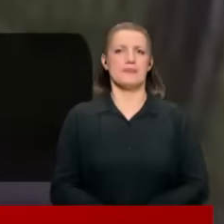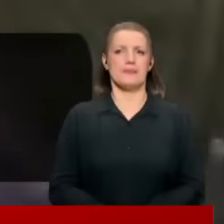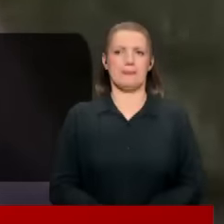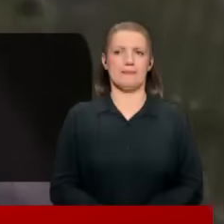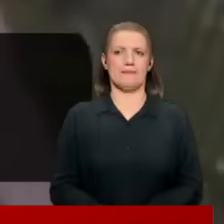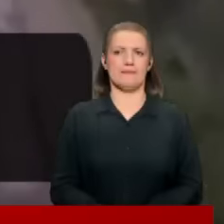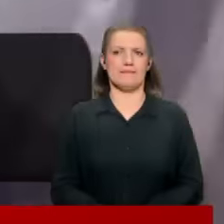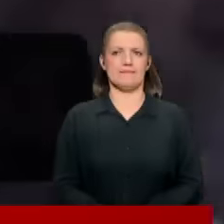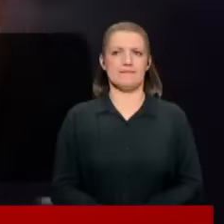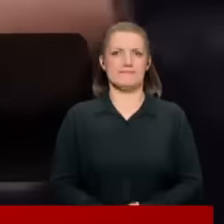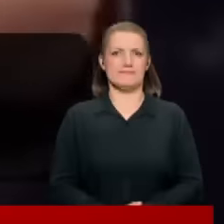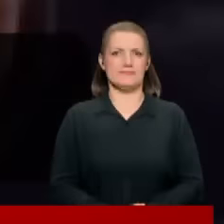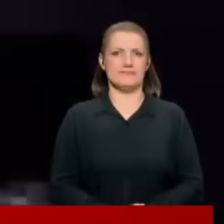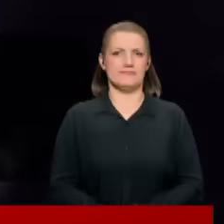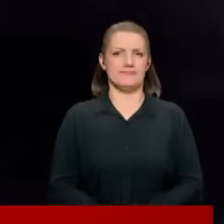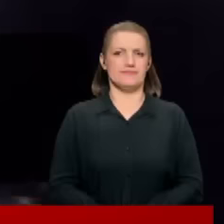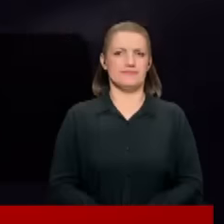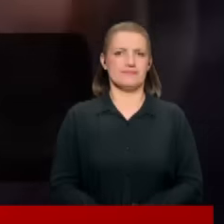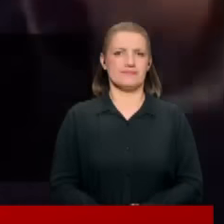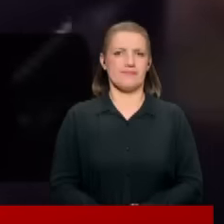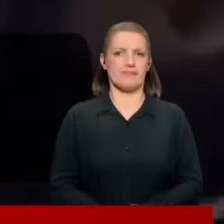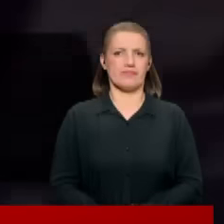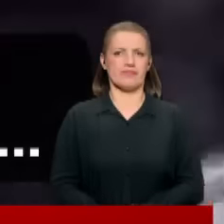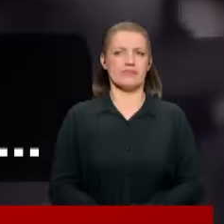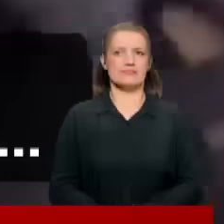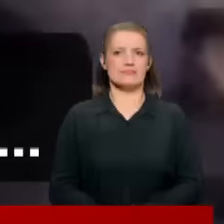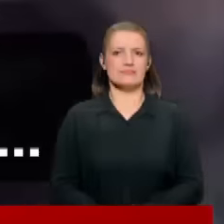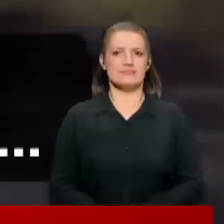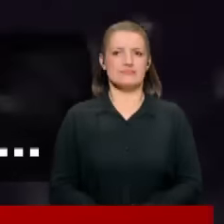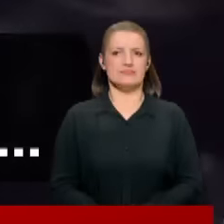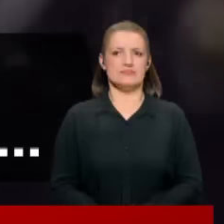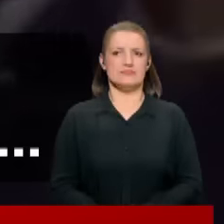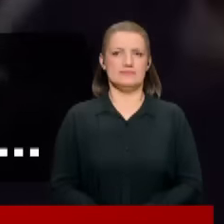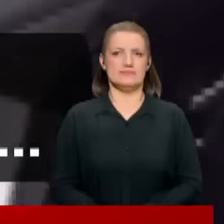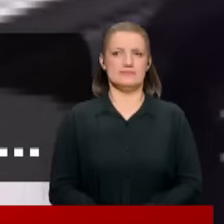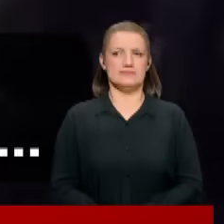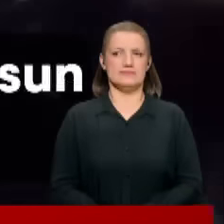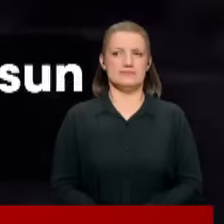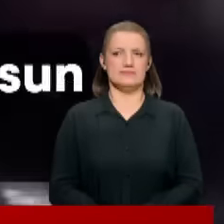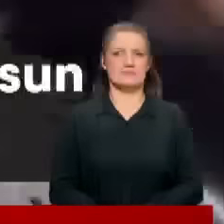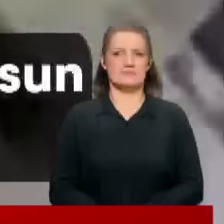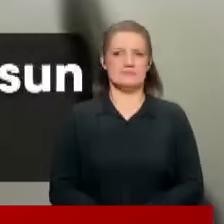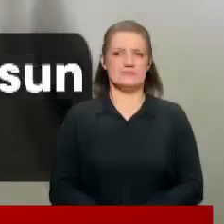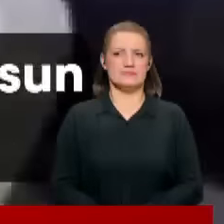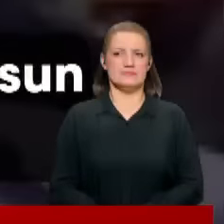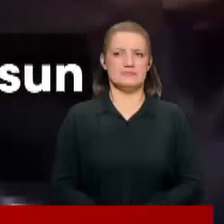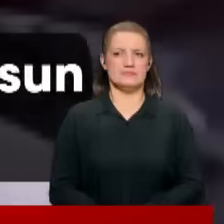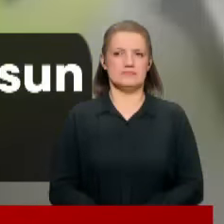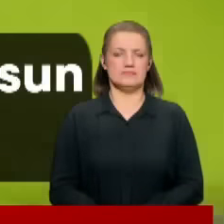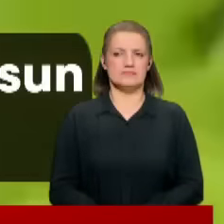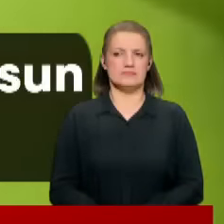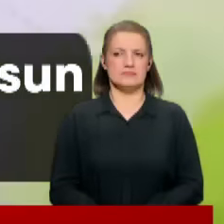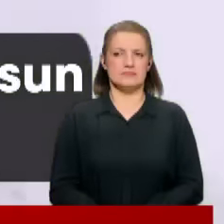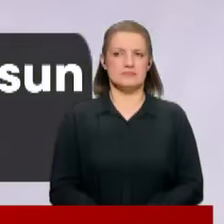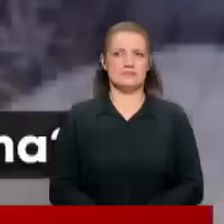memur bey? Bu mu karşılığı? Bu yüzden yapıyorlar sakin işte. O yüzden yapıyorlar işte. Sen senin gözün içine baka baka benim camıma vuruyor. Sen de hiçbir şey